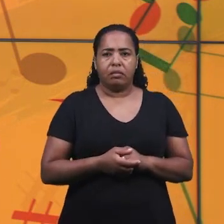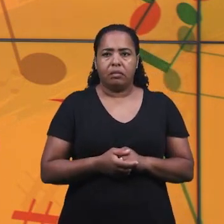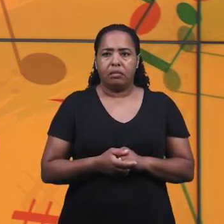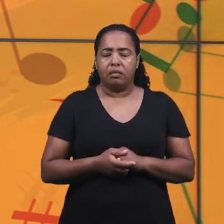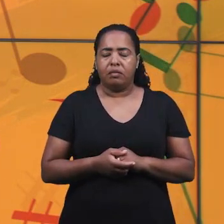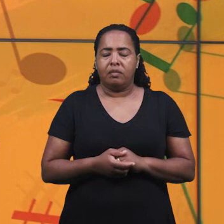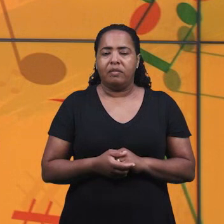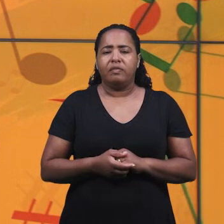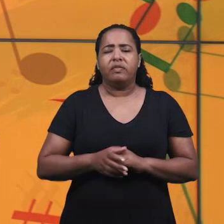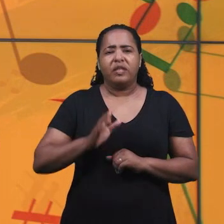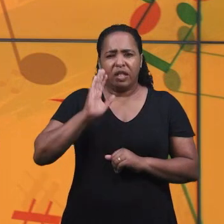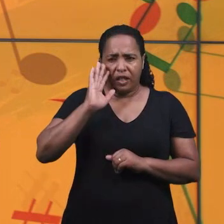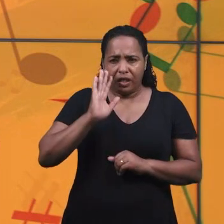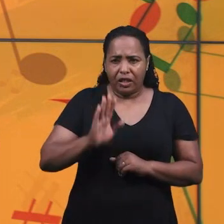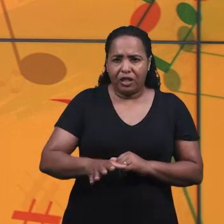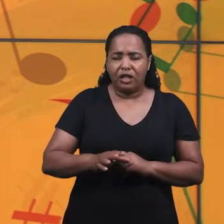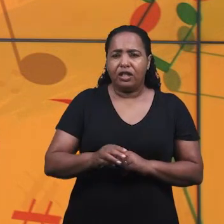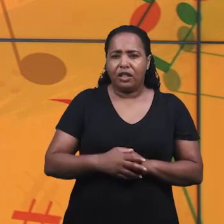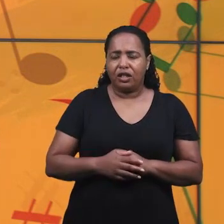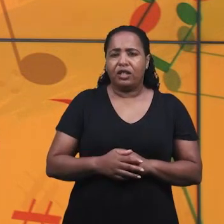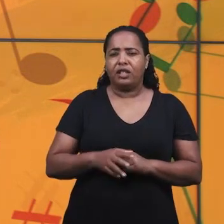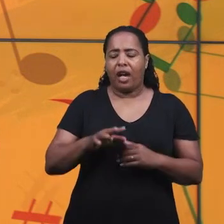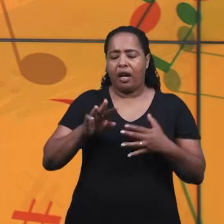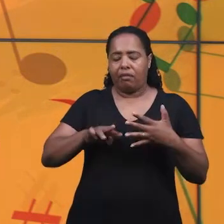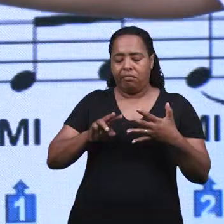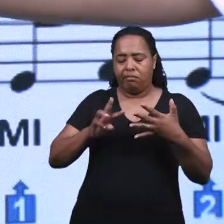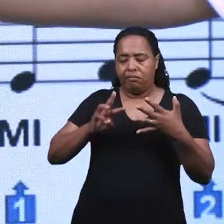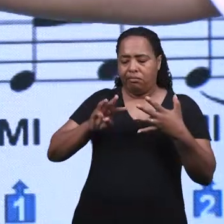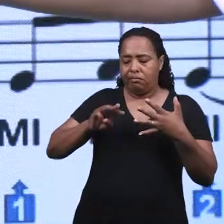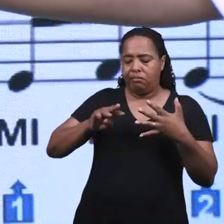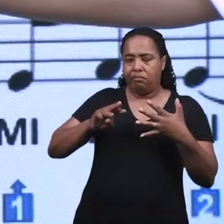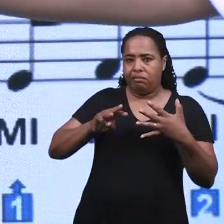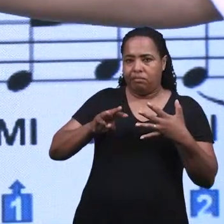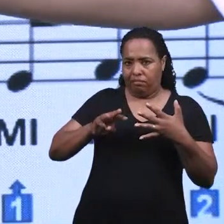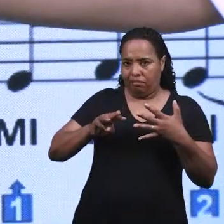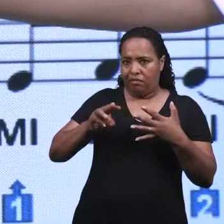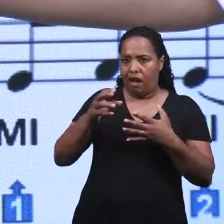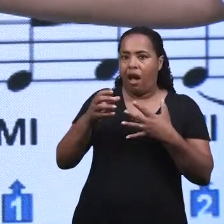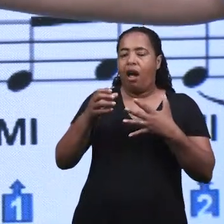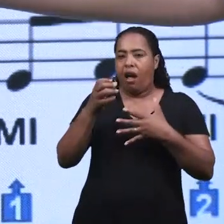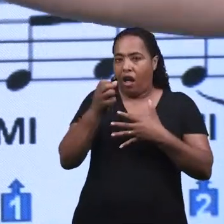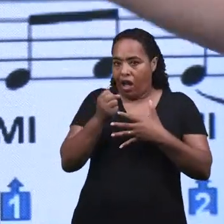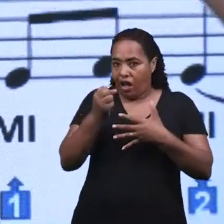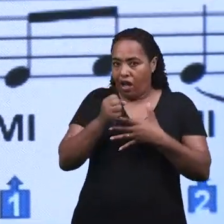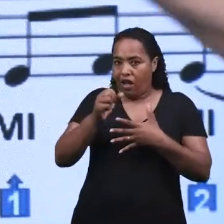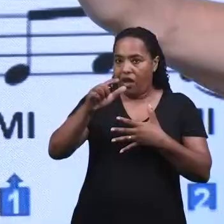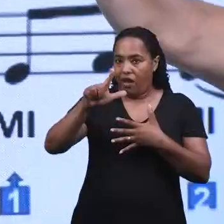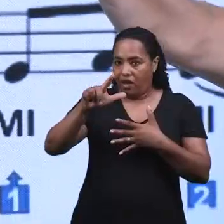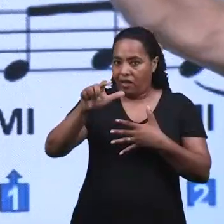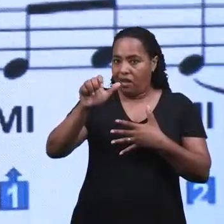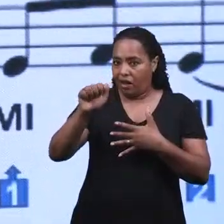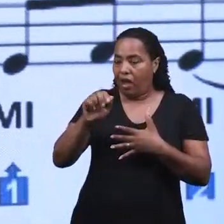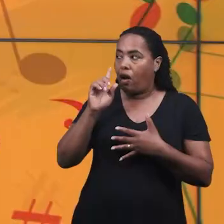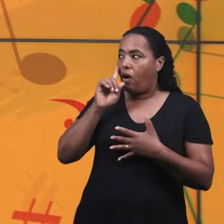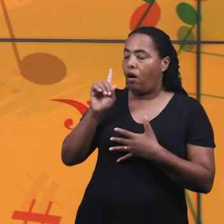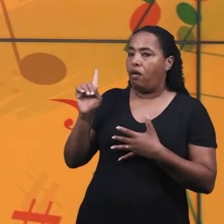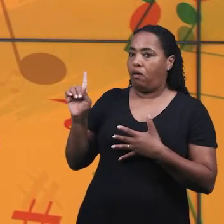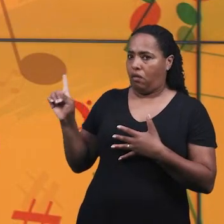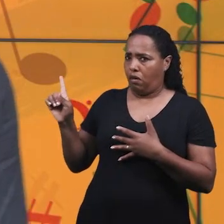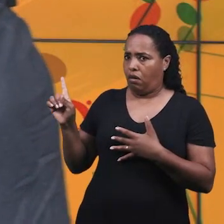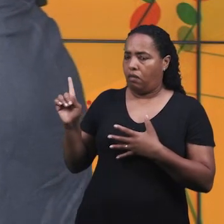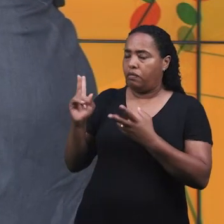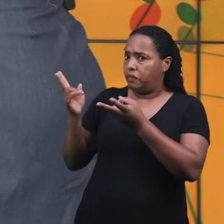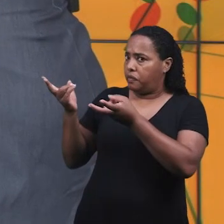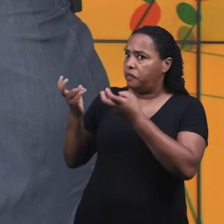doigté. Je vous ai mis ici le doigt 3 pour commencer la note là, pour simplifier.